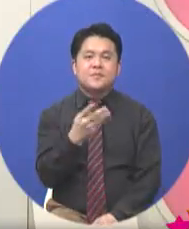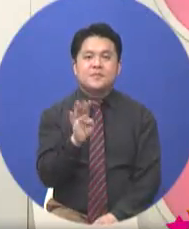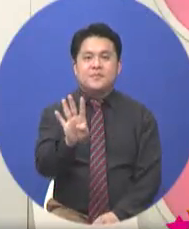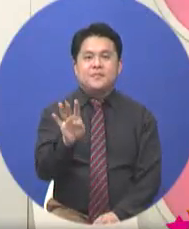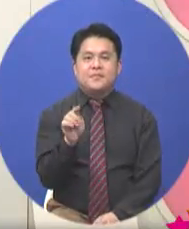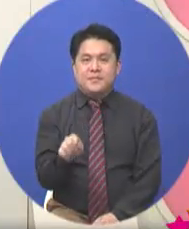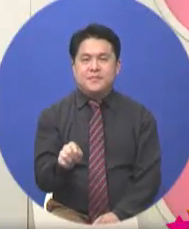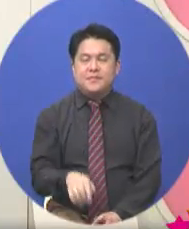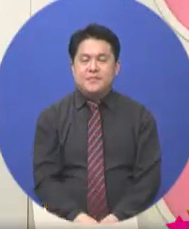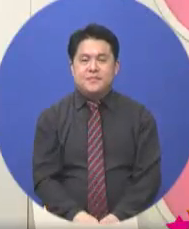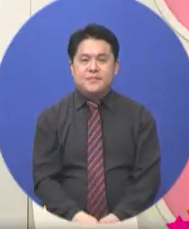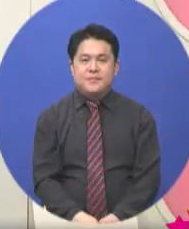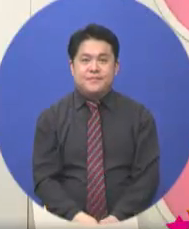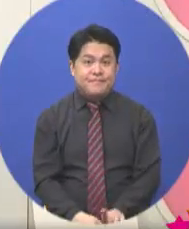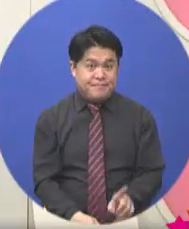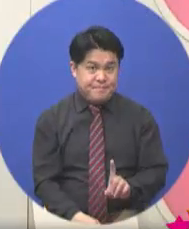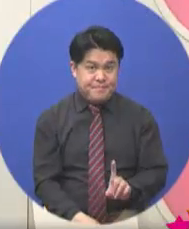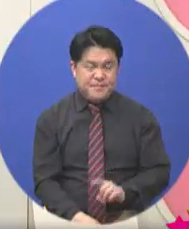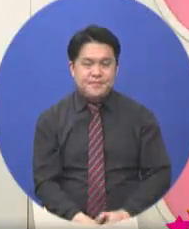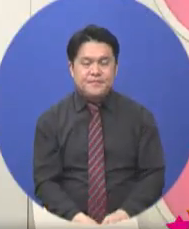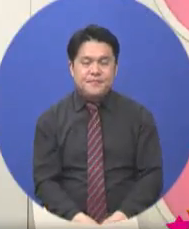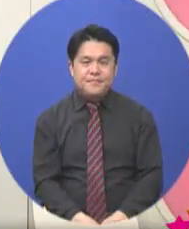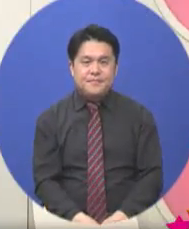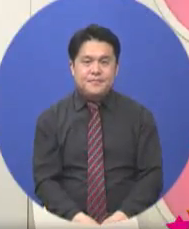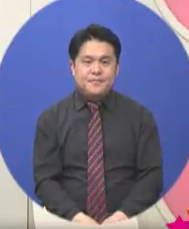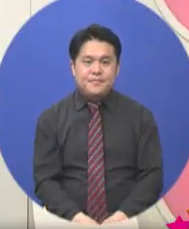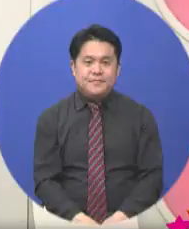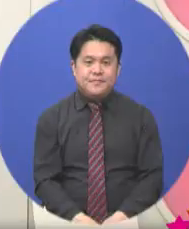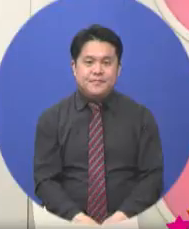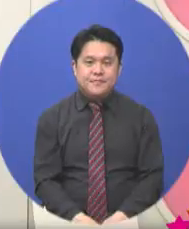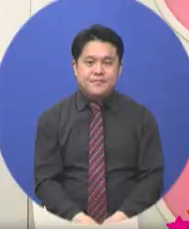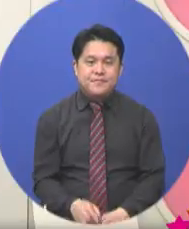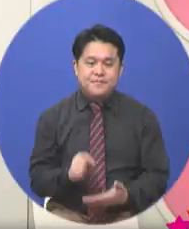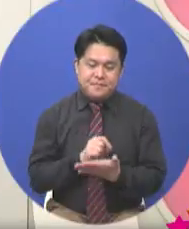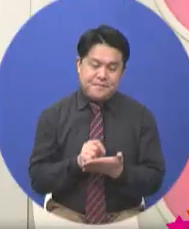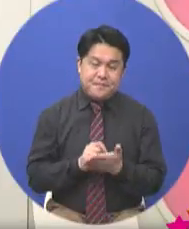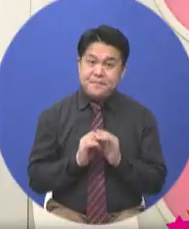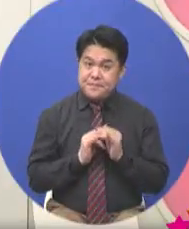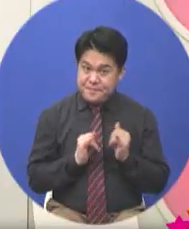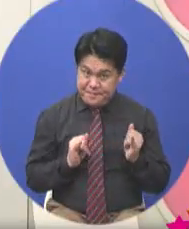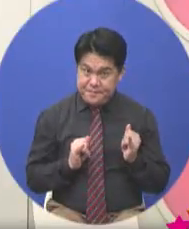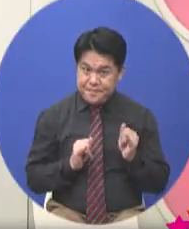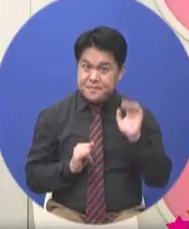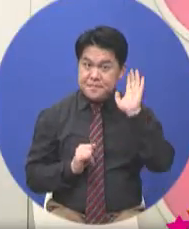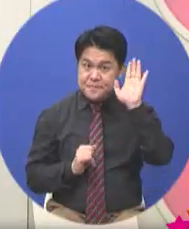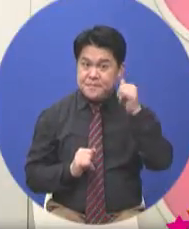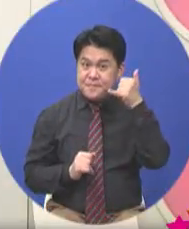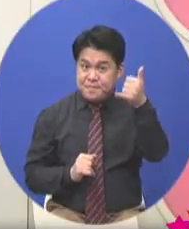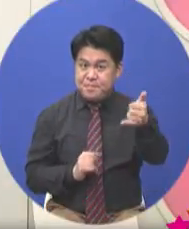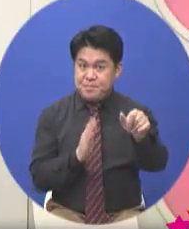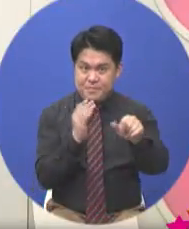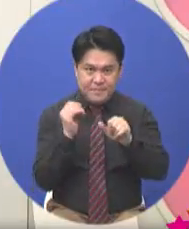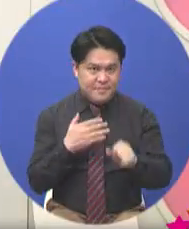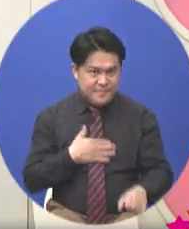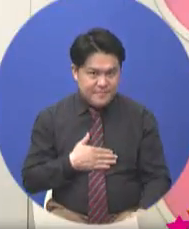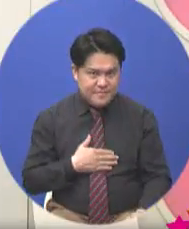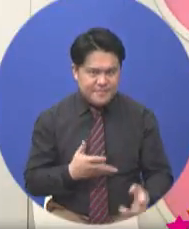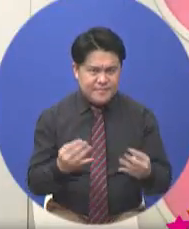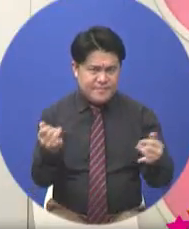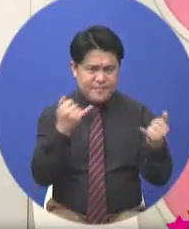원하시면 4번을 누르시면요. 저희 작가님들이 나중에 연락을 드릴 겁니다. 많은